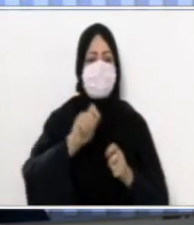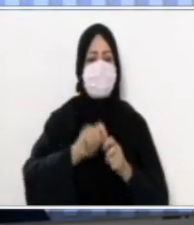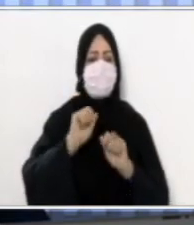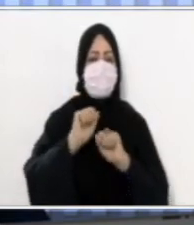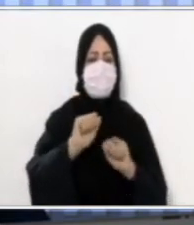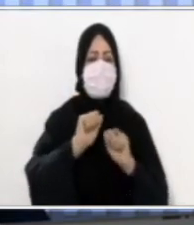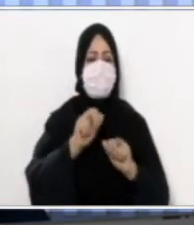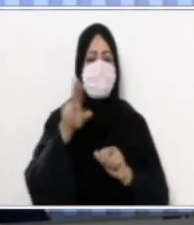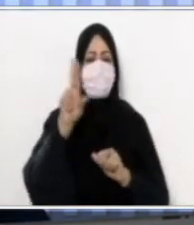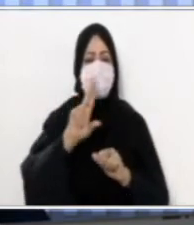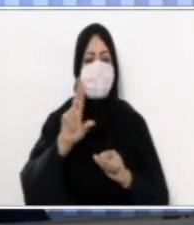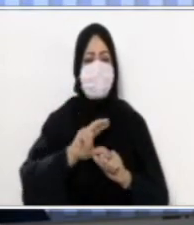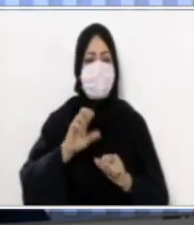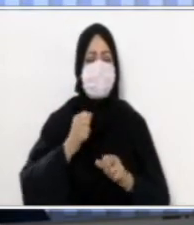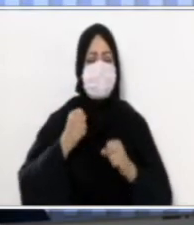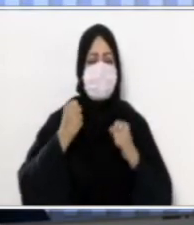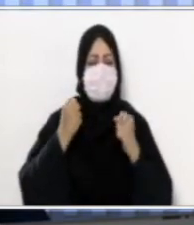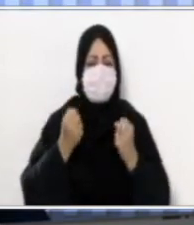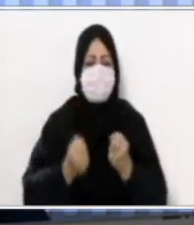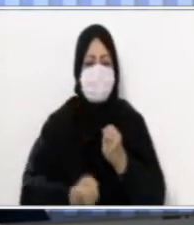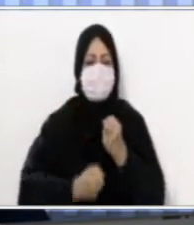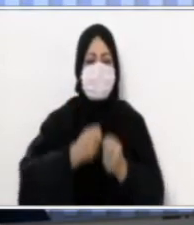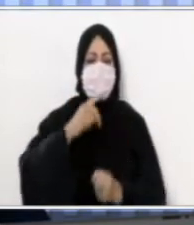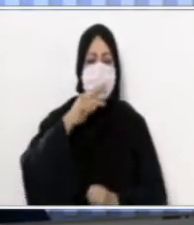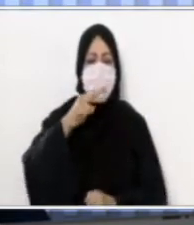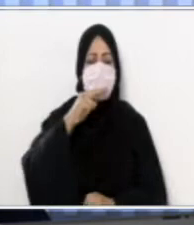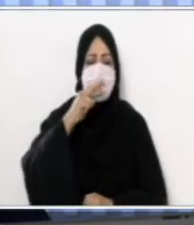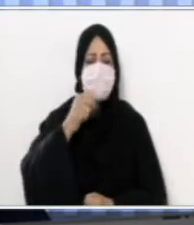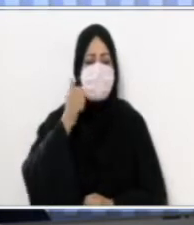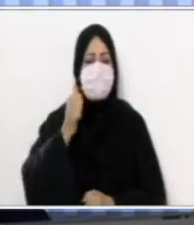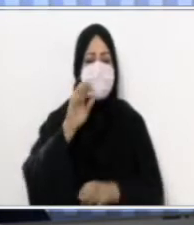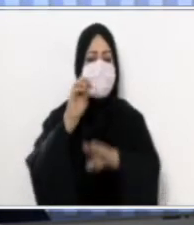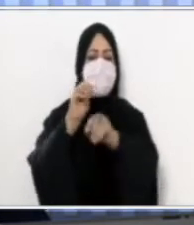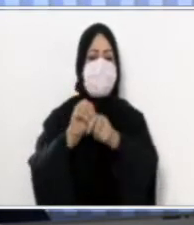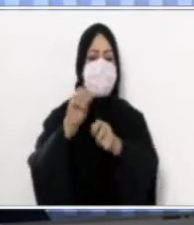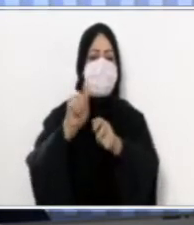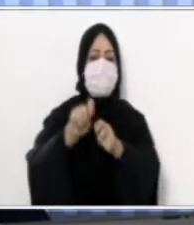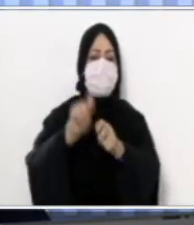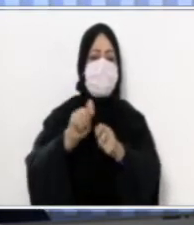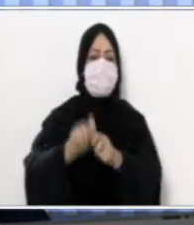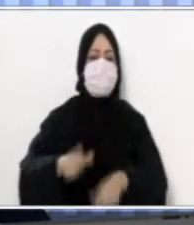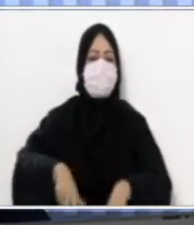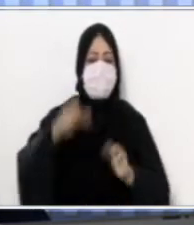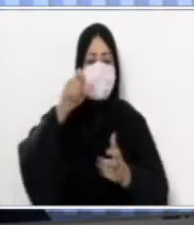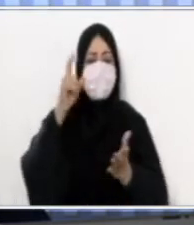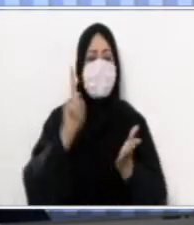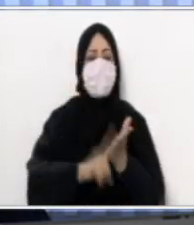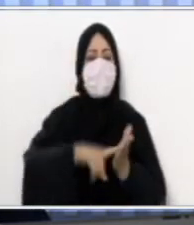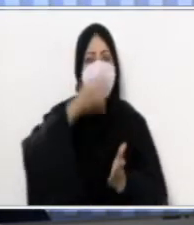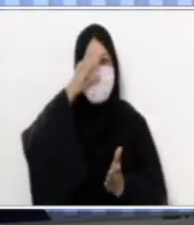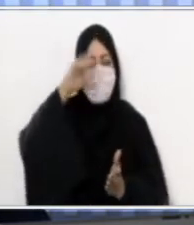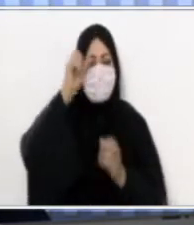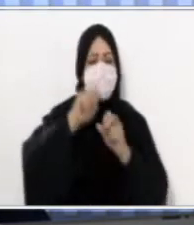باللسان لنصرة الحق وبيان شرع الله سبحانه وتعالى، وهذا من أعظم الجهاد وأنفعه. فكل